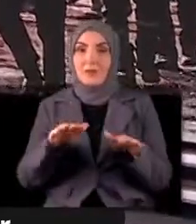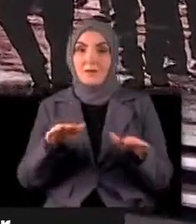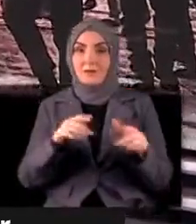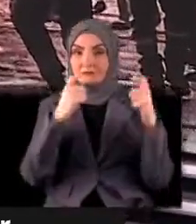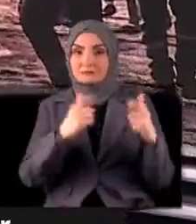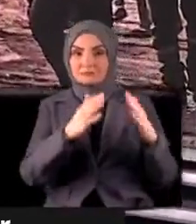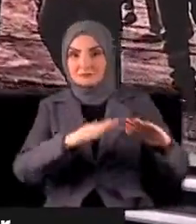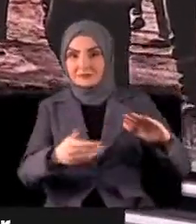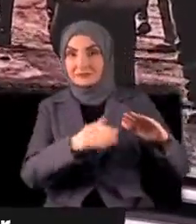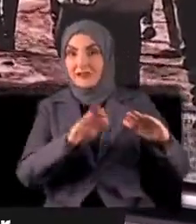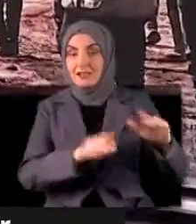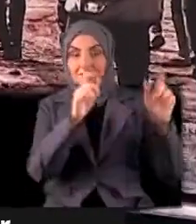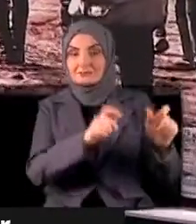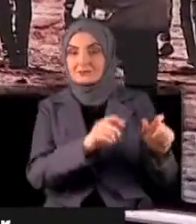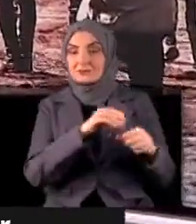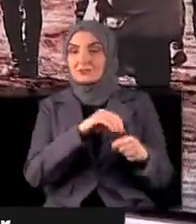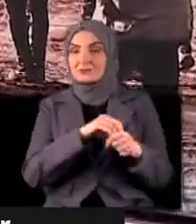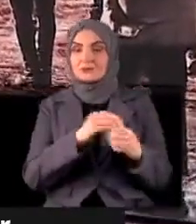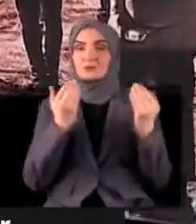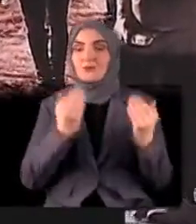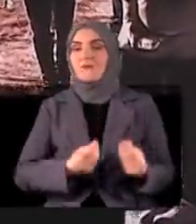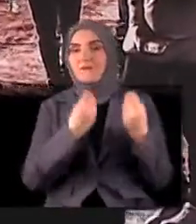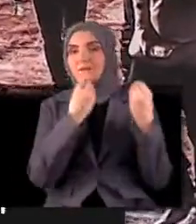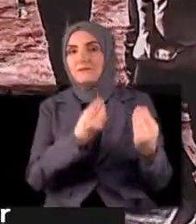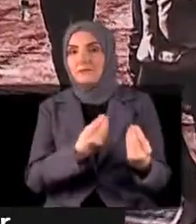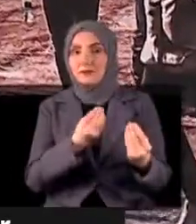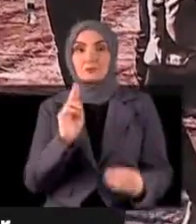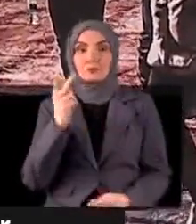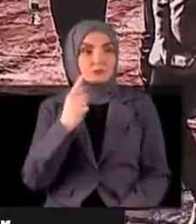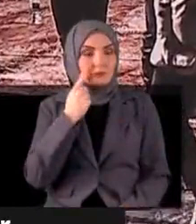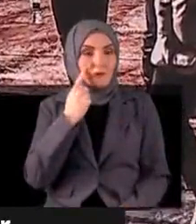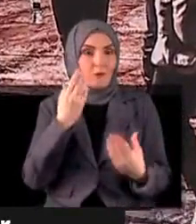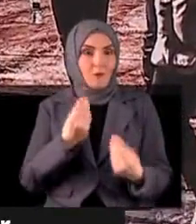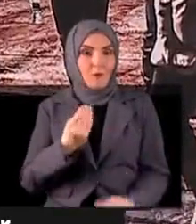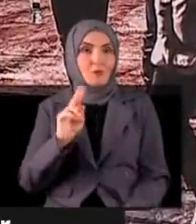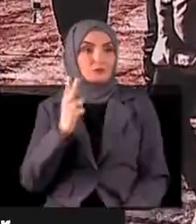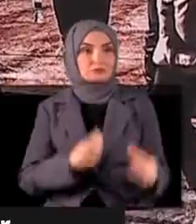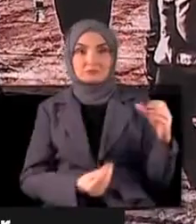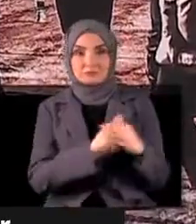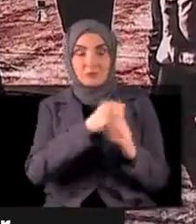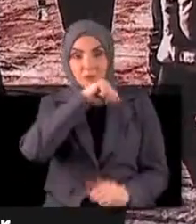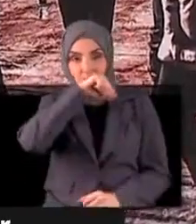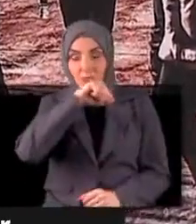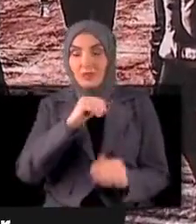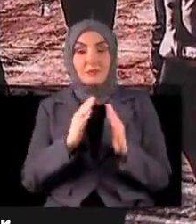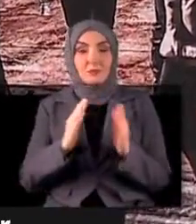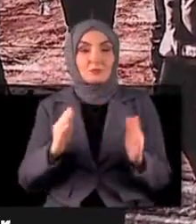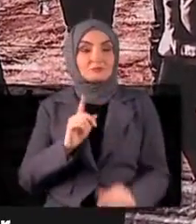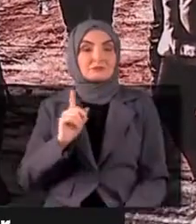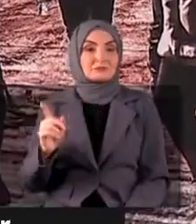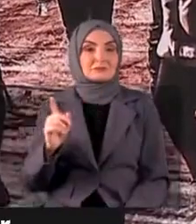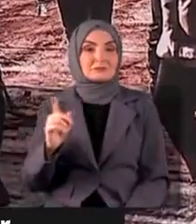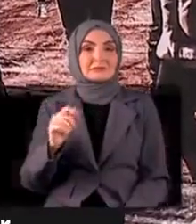dua ediyoruz ve mucizelere tanıklık ediyoruz. O mucizelerin ortaya çıkmasında en büyük pay isimsiz